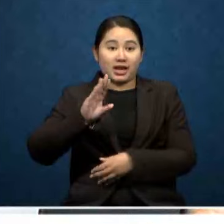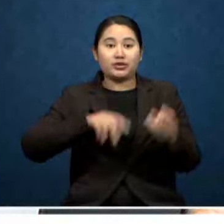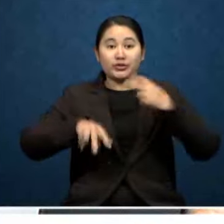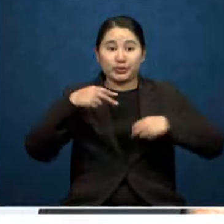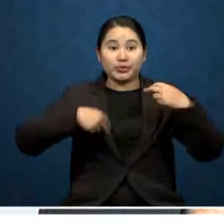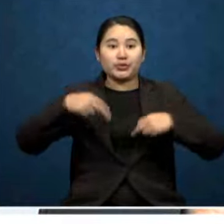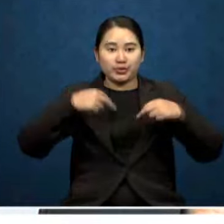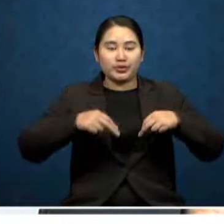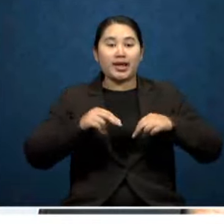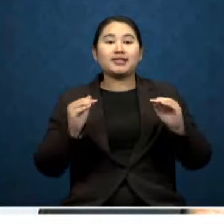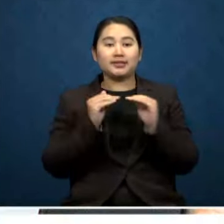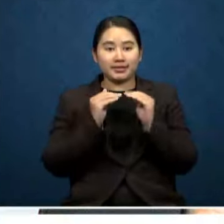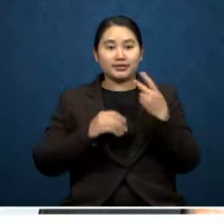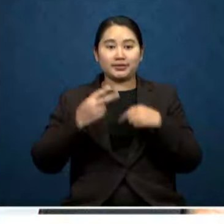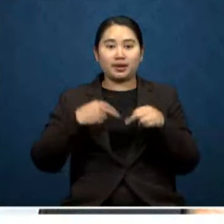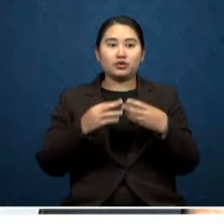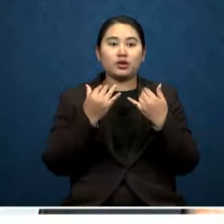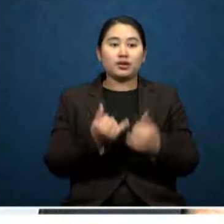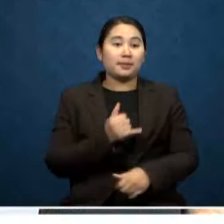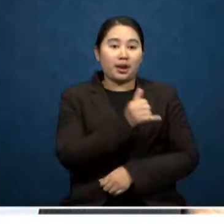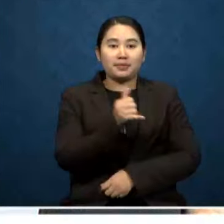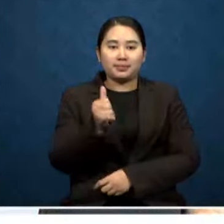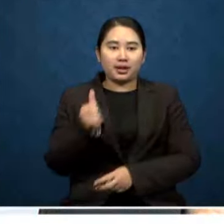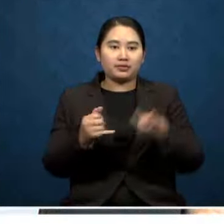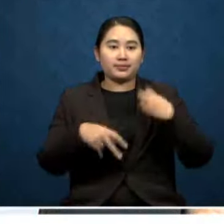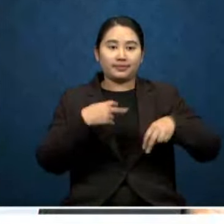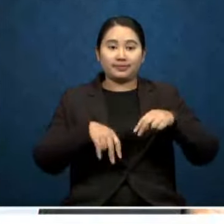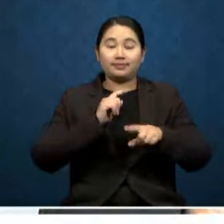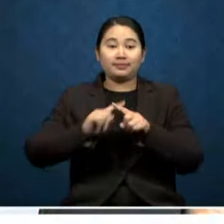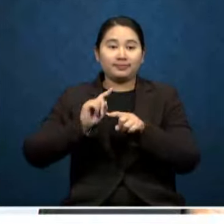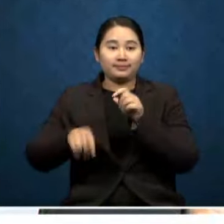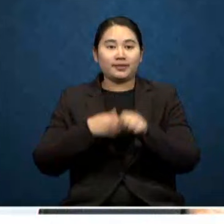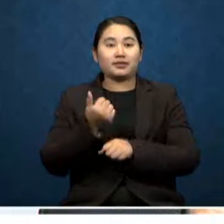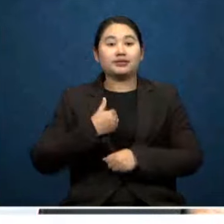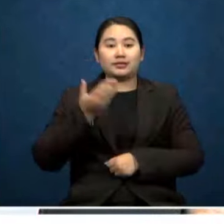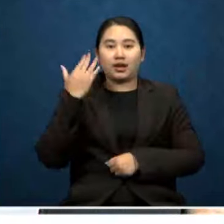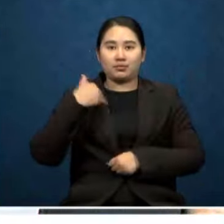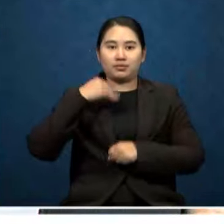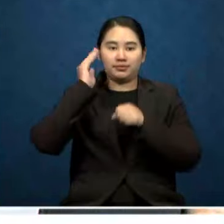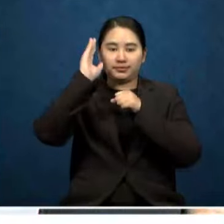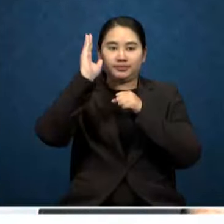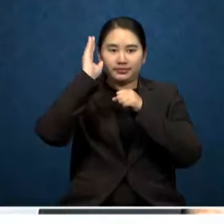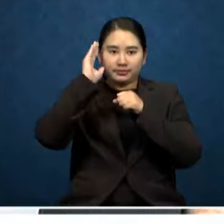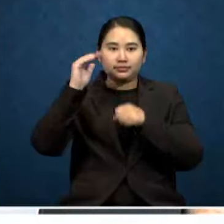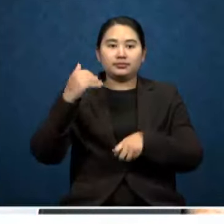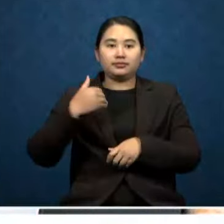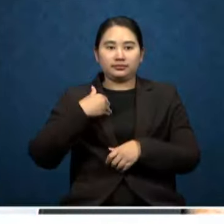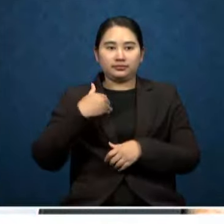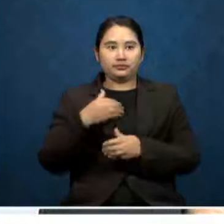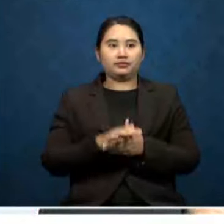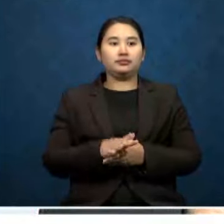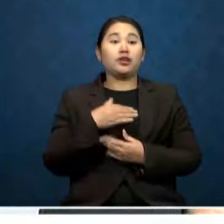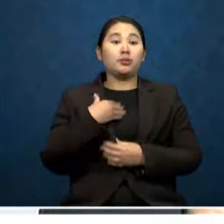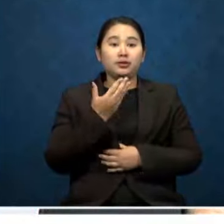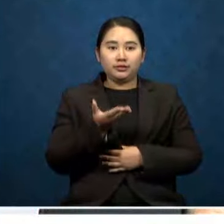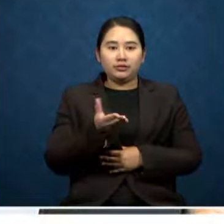แล้วตอนนี้มีลักษณะรักษาทุกที่แล้วครับผมก็เคยพูดในที่สภาแห่งนี้ว่าว่าผมขอ 30